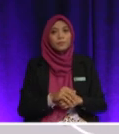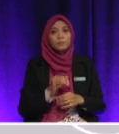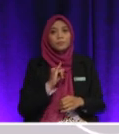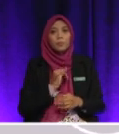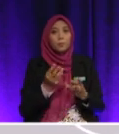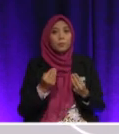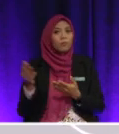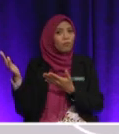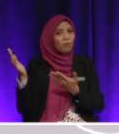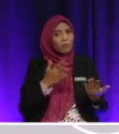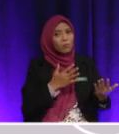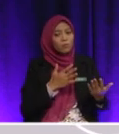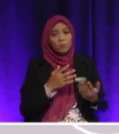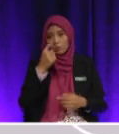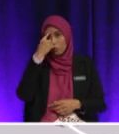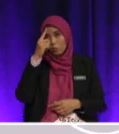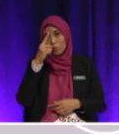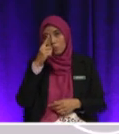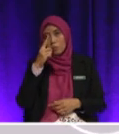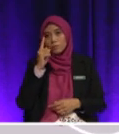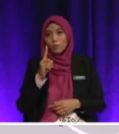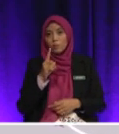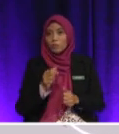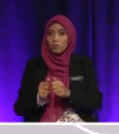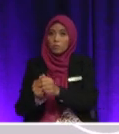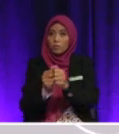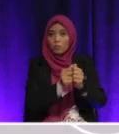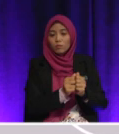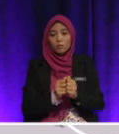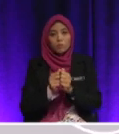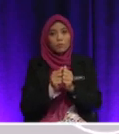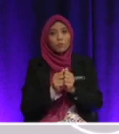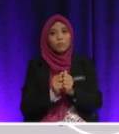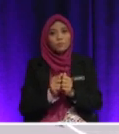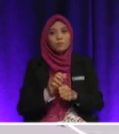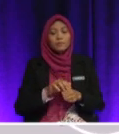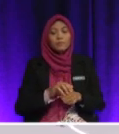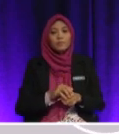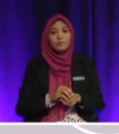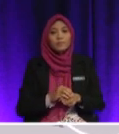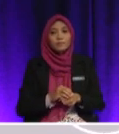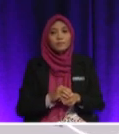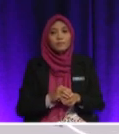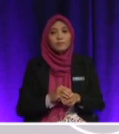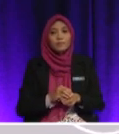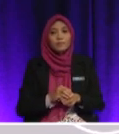tuan-tuan untuk bersatu padu bersama-sama menyokong perjuangan party kebangsaan Melayu Melayu